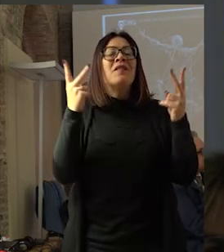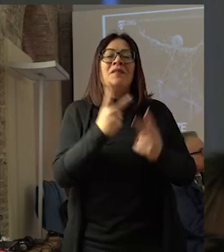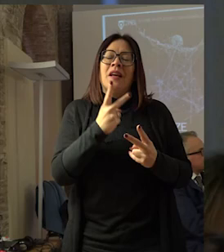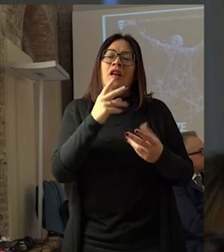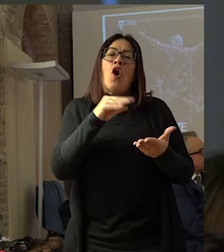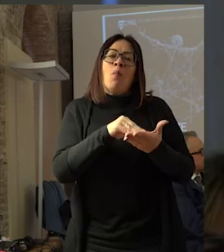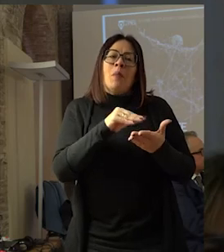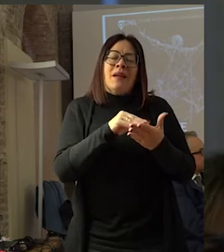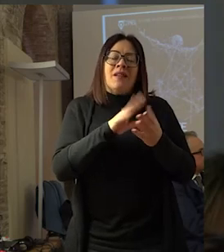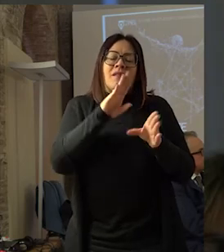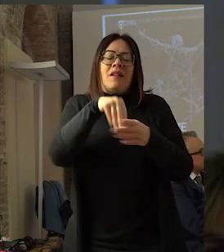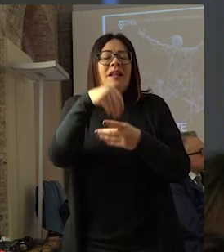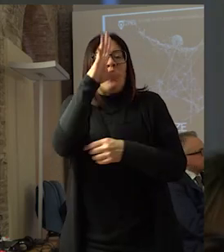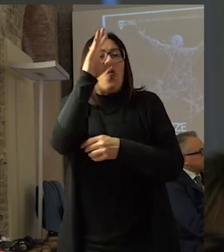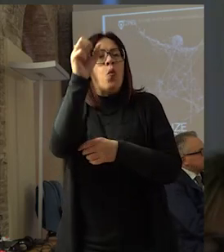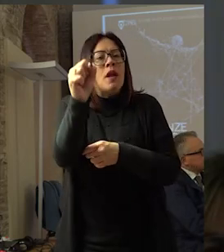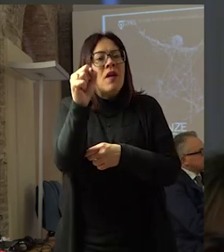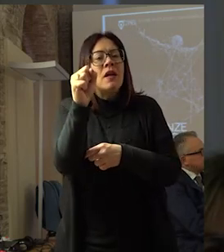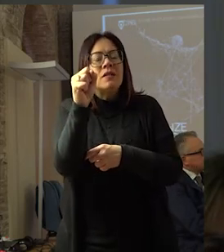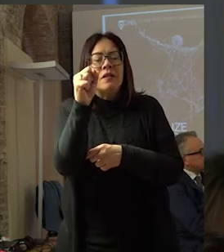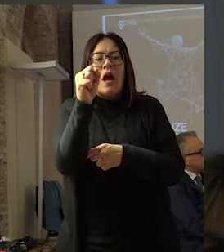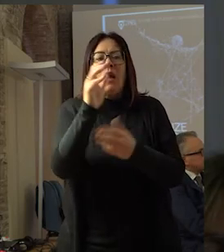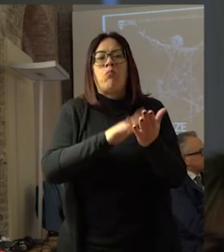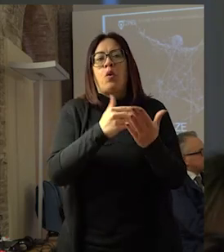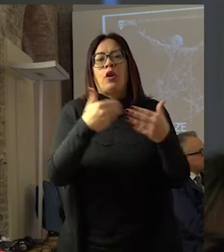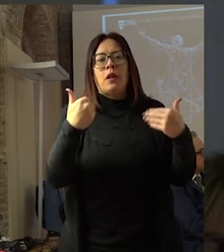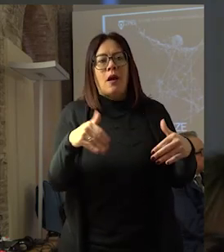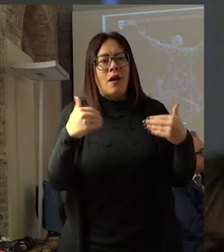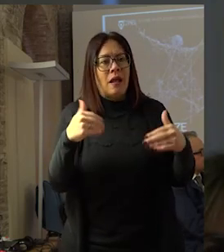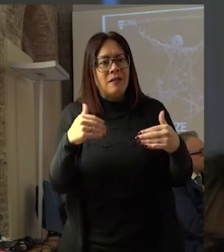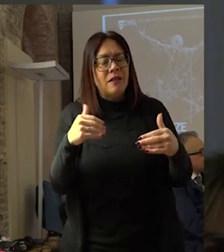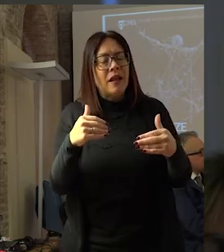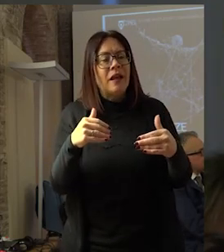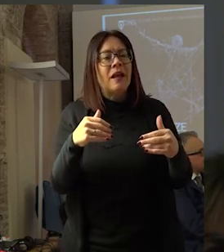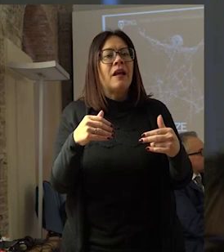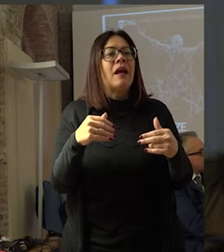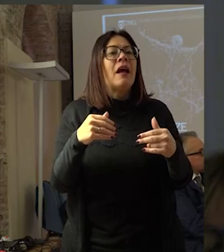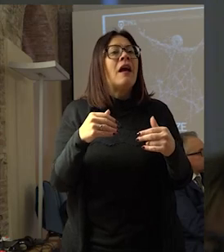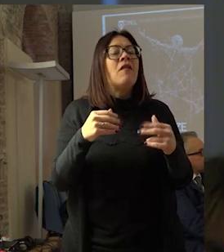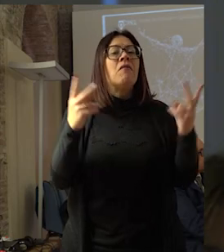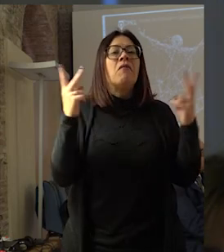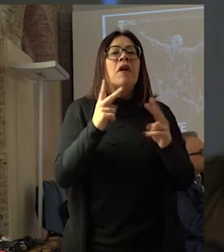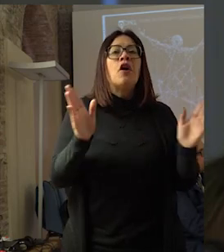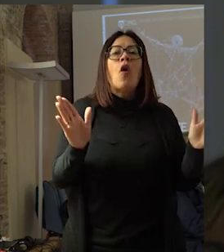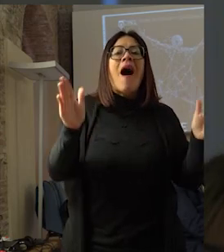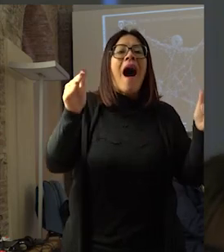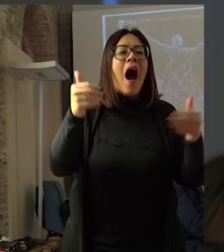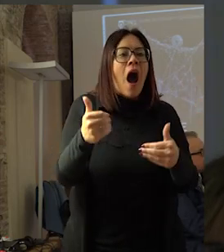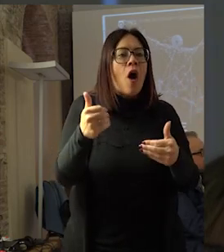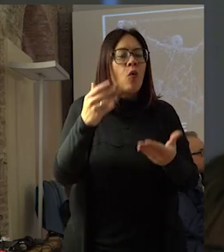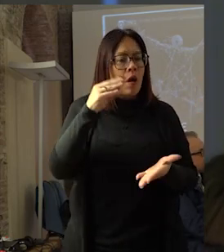presenza nell'università sia preziosa e come sia anche in aula sia preziosa la